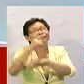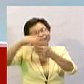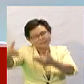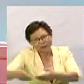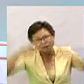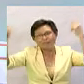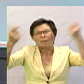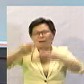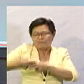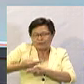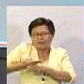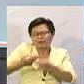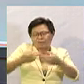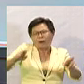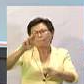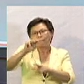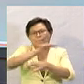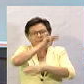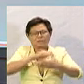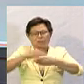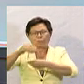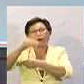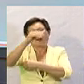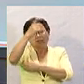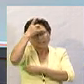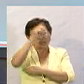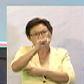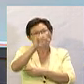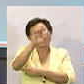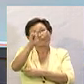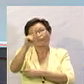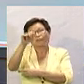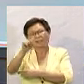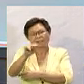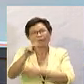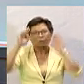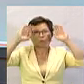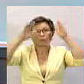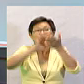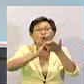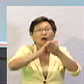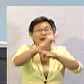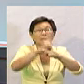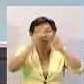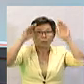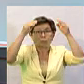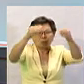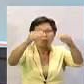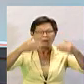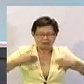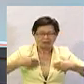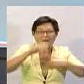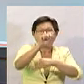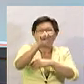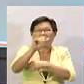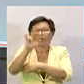dalam majlis khas yang disempurnakan Menteri Luar Datuk Saifuddin Abdullah di Sekolah Kebangsaan Balut Kuantan. Ayu Nurihan Saleh ada laporannya.